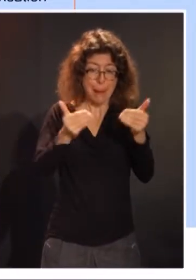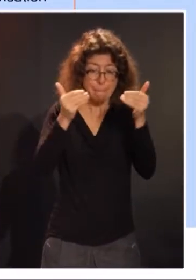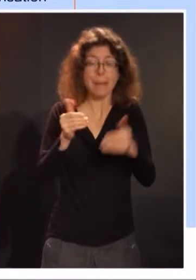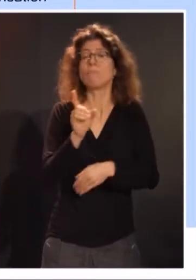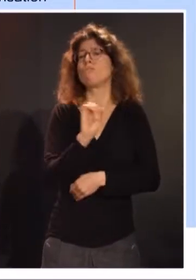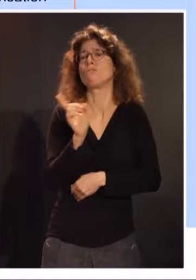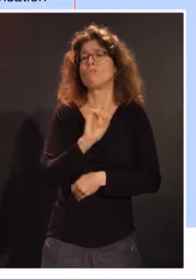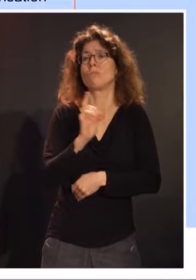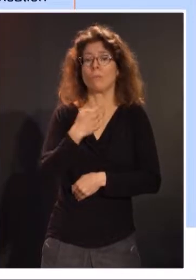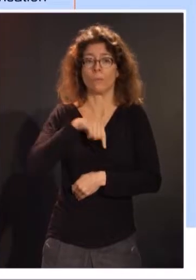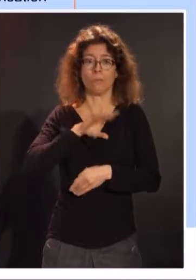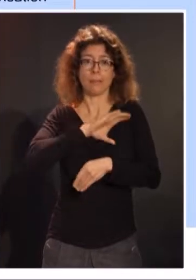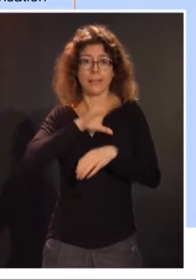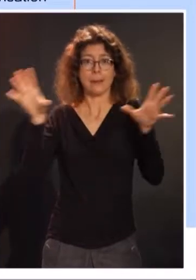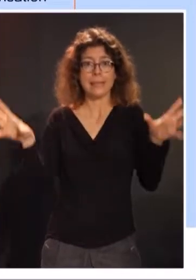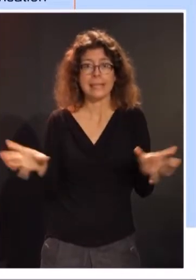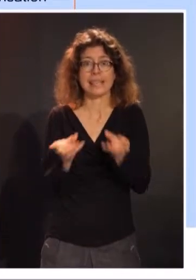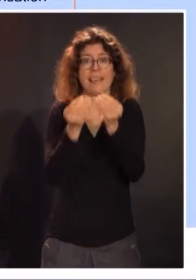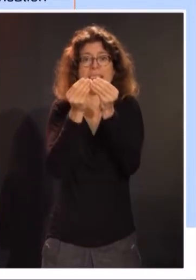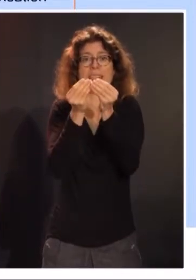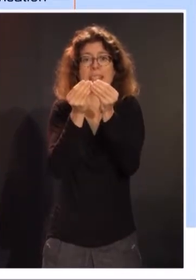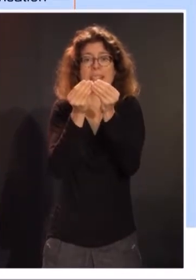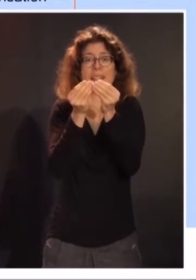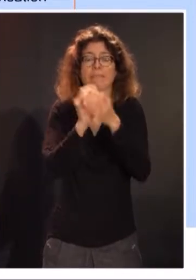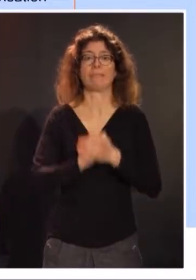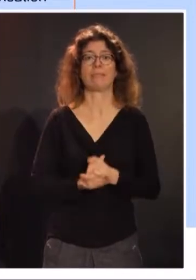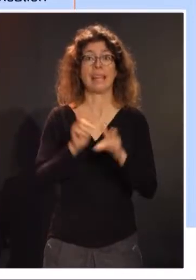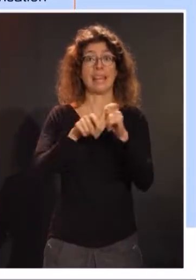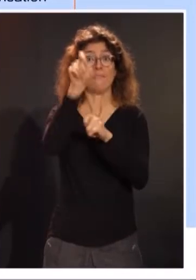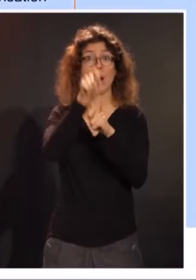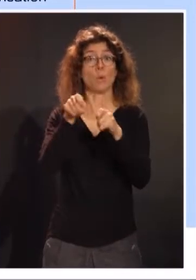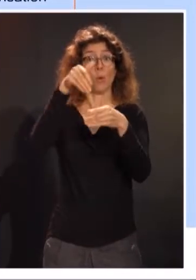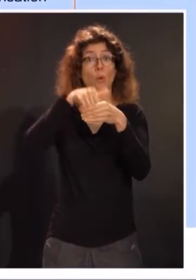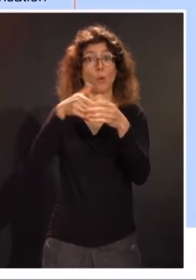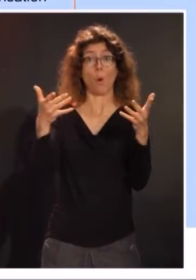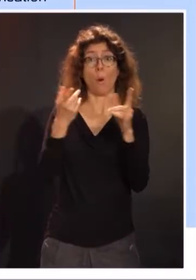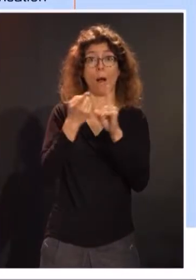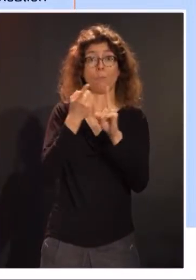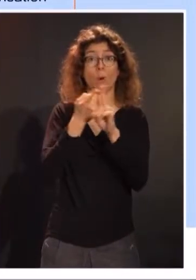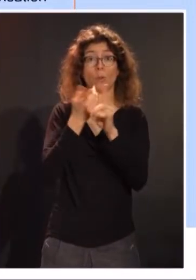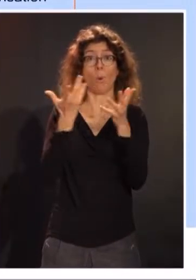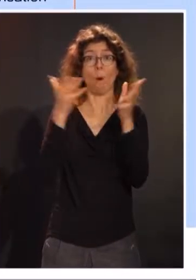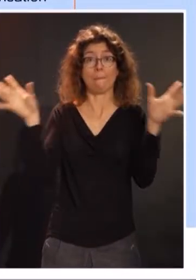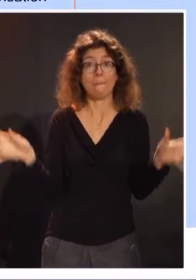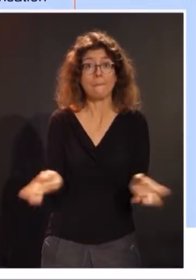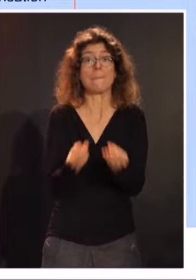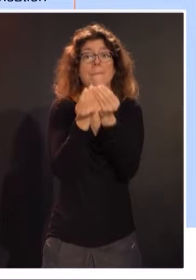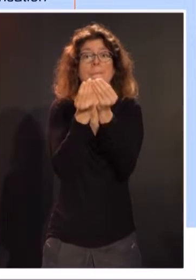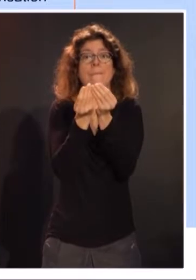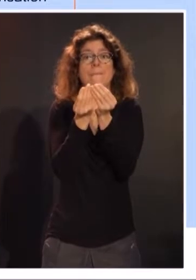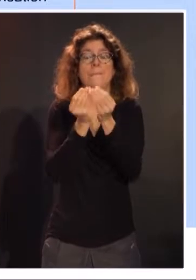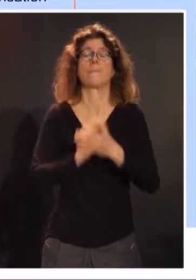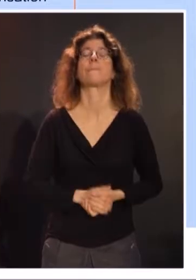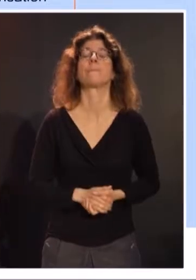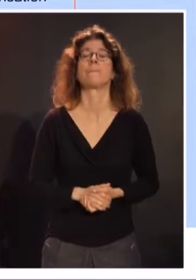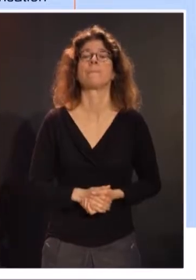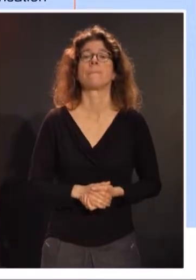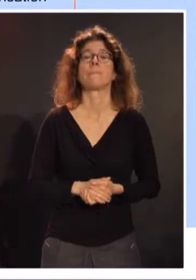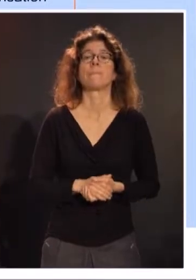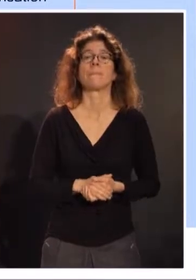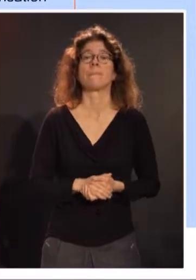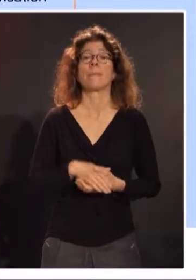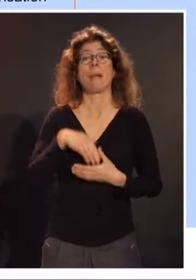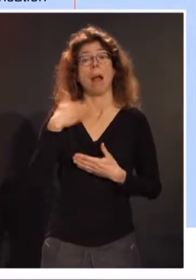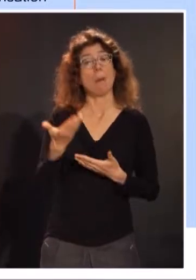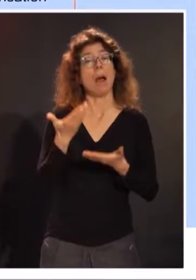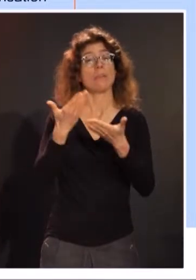de faire une synthèse un petit peu des différents éléments à prendre en compte dans cette évaluation qui vont venir influencer dans le choix